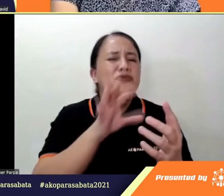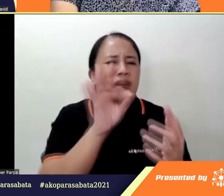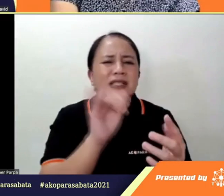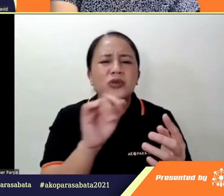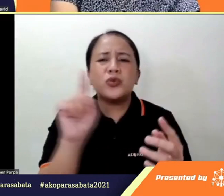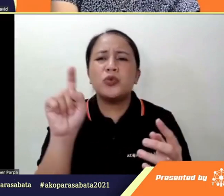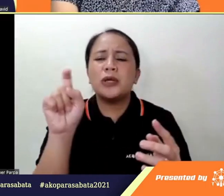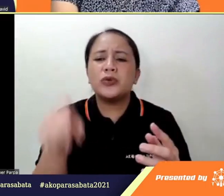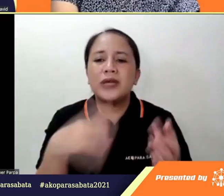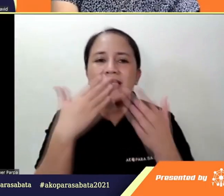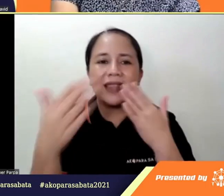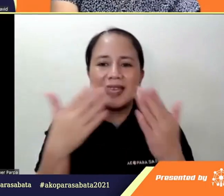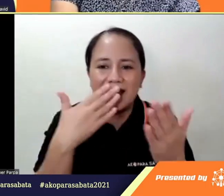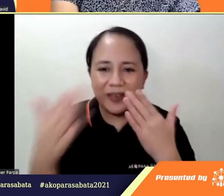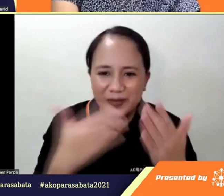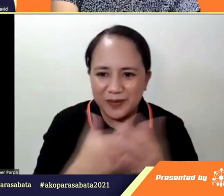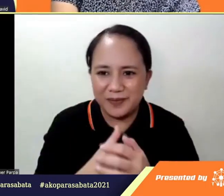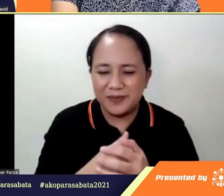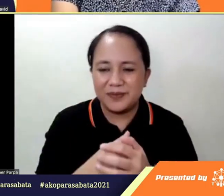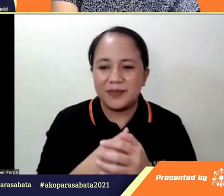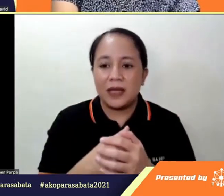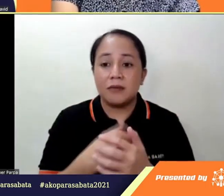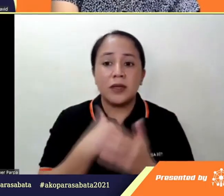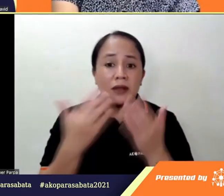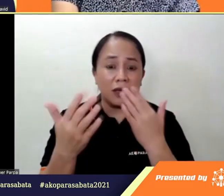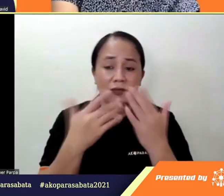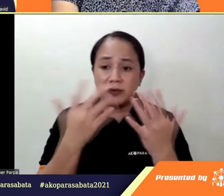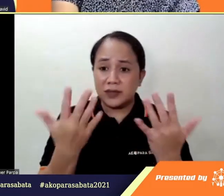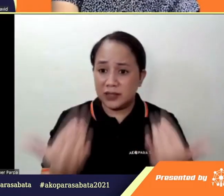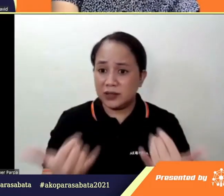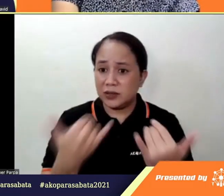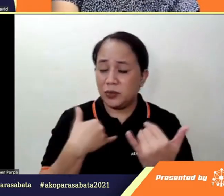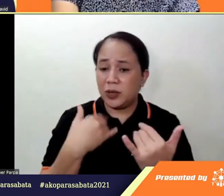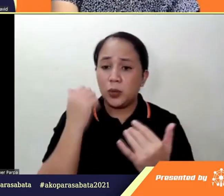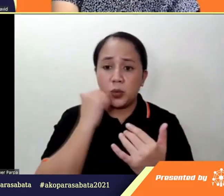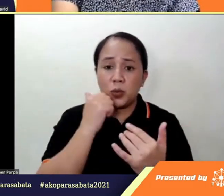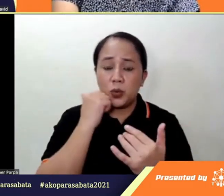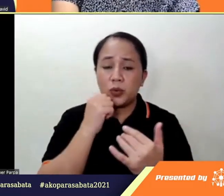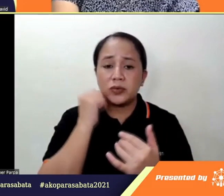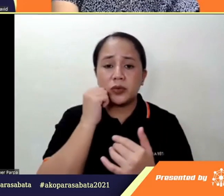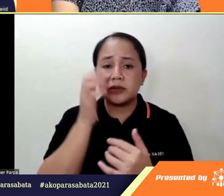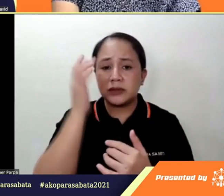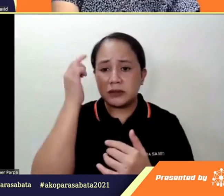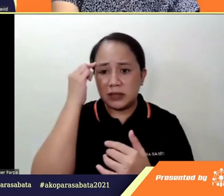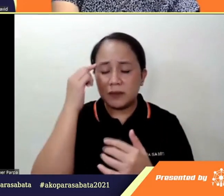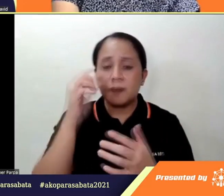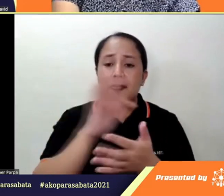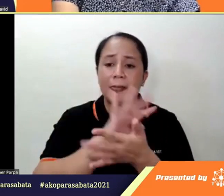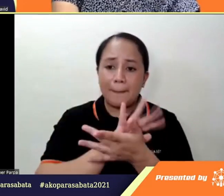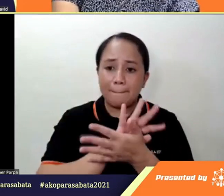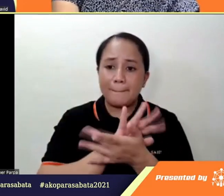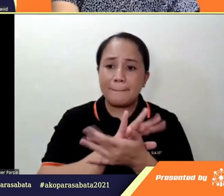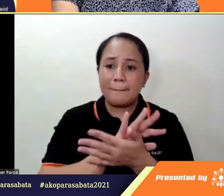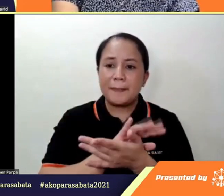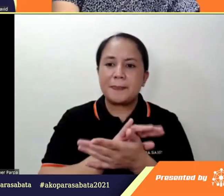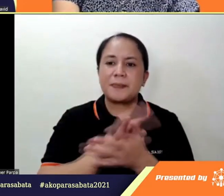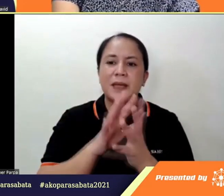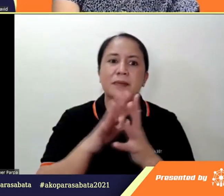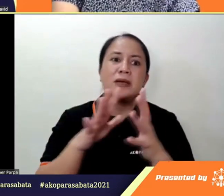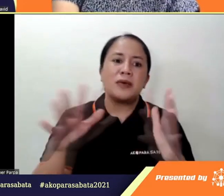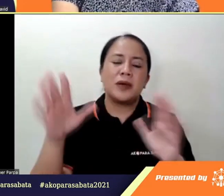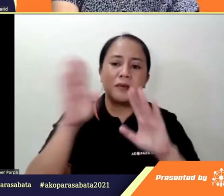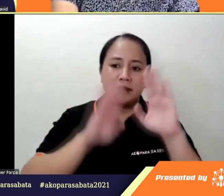lecture series, ako, I'm thankful for this kasi madalas lagi nating iniisip that the COVID pandemic is a big, big